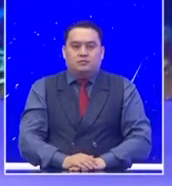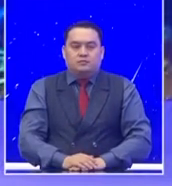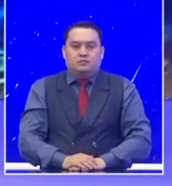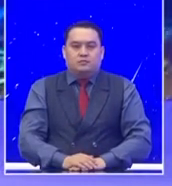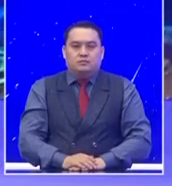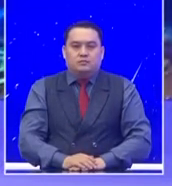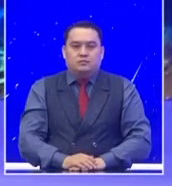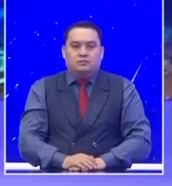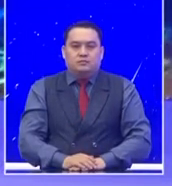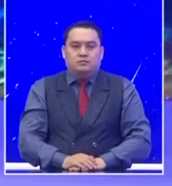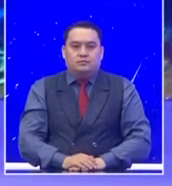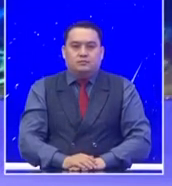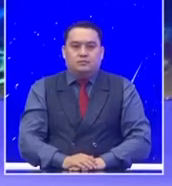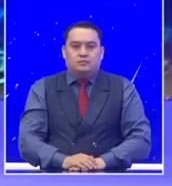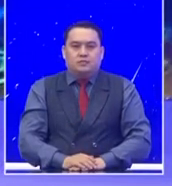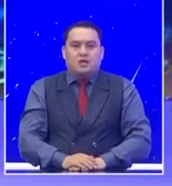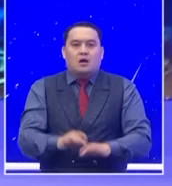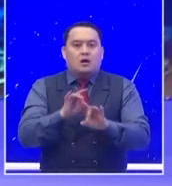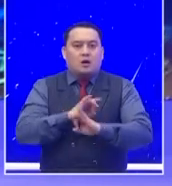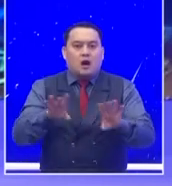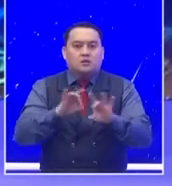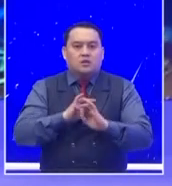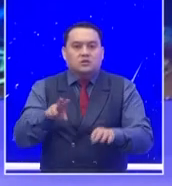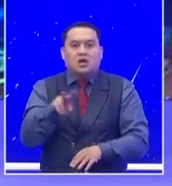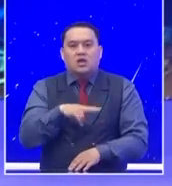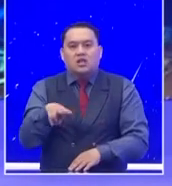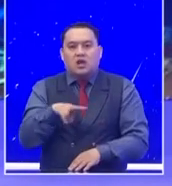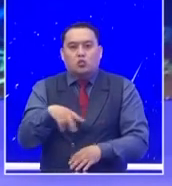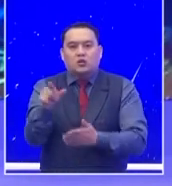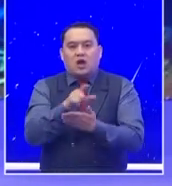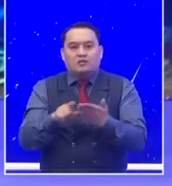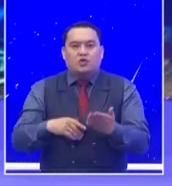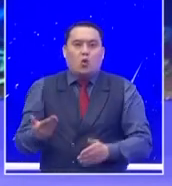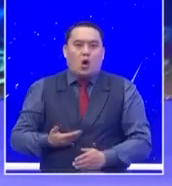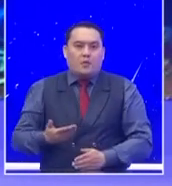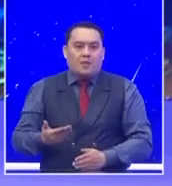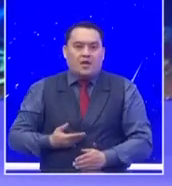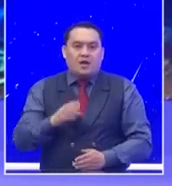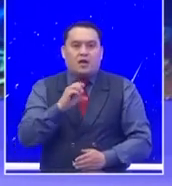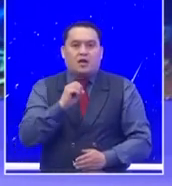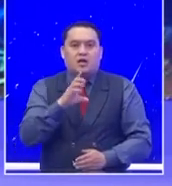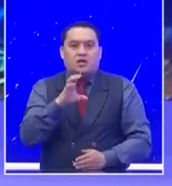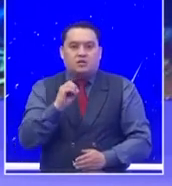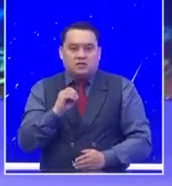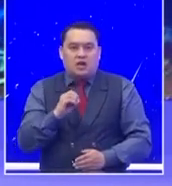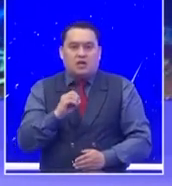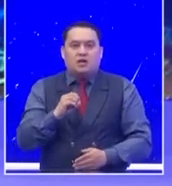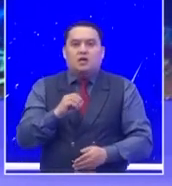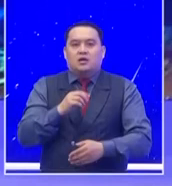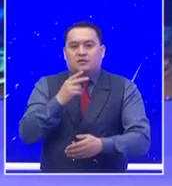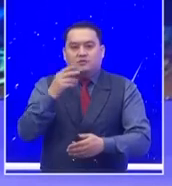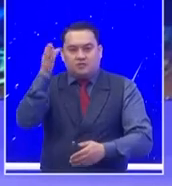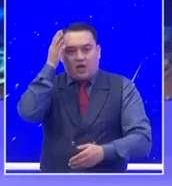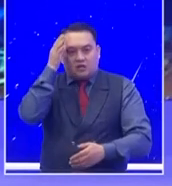к другим темам изложить суть и литературного произведения в жанре комикса написать с и помериться силами в